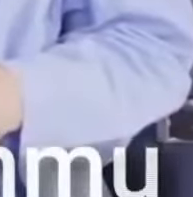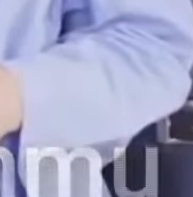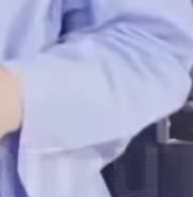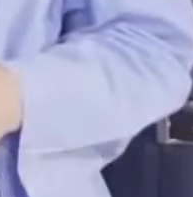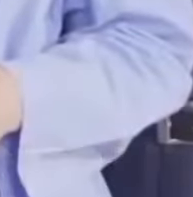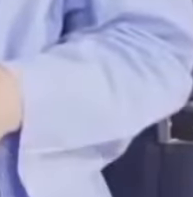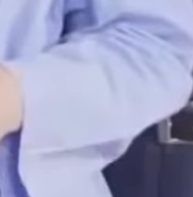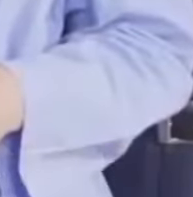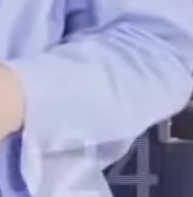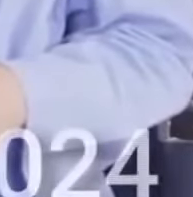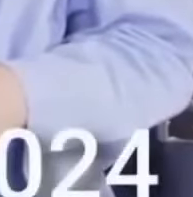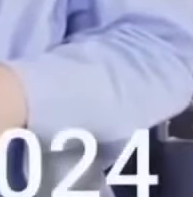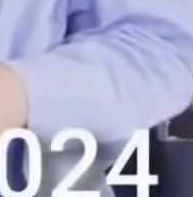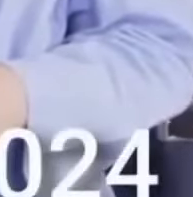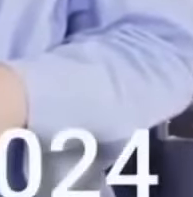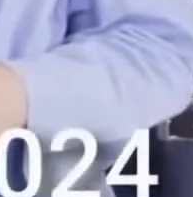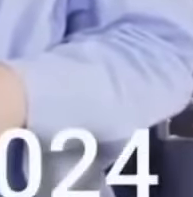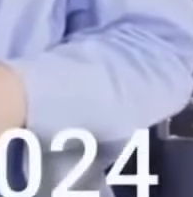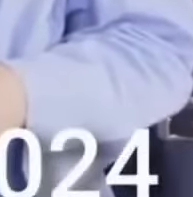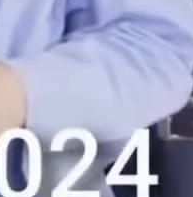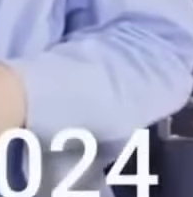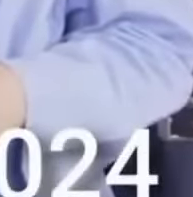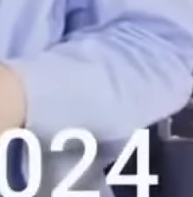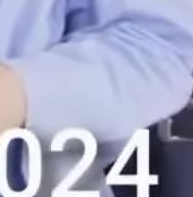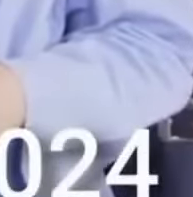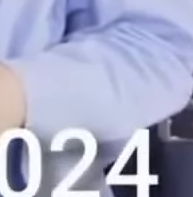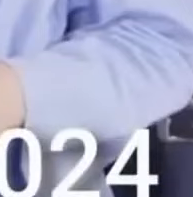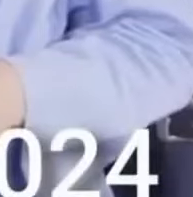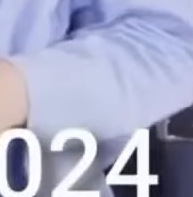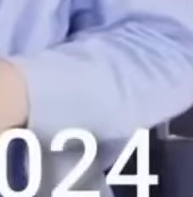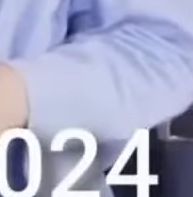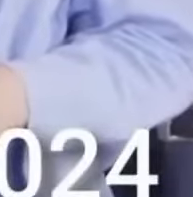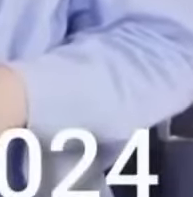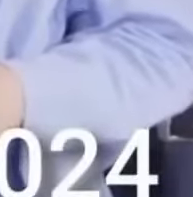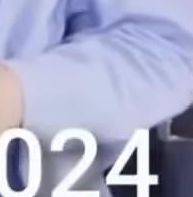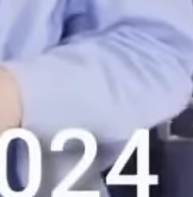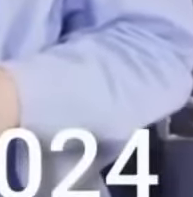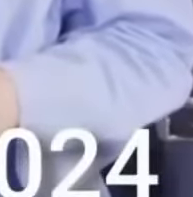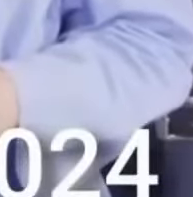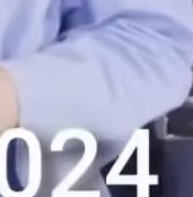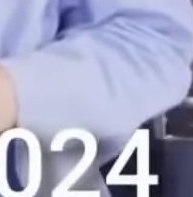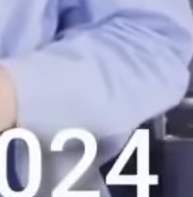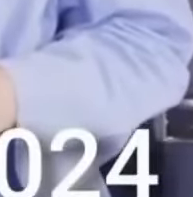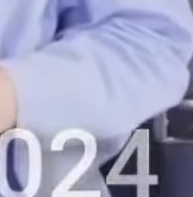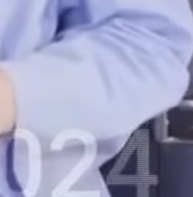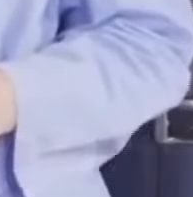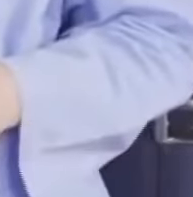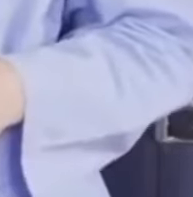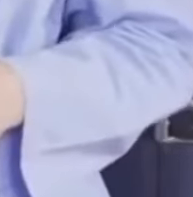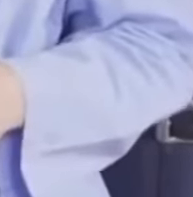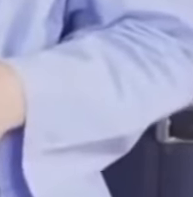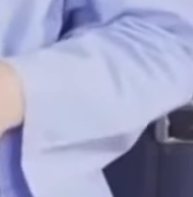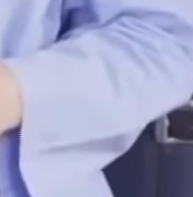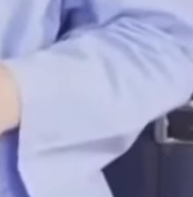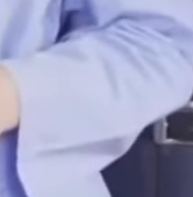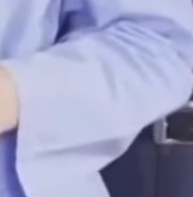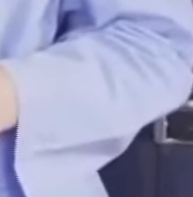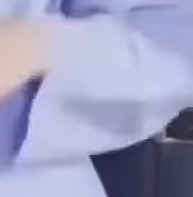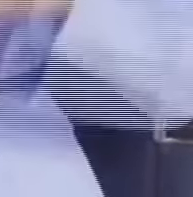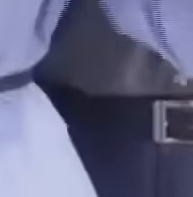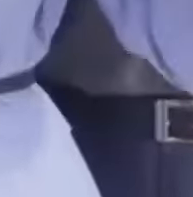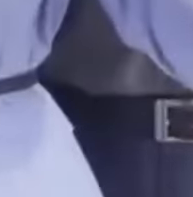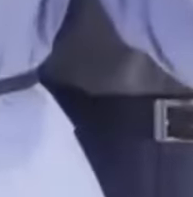bisa membawa perubahan. Pilkada Serentak 2024, saatnya kita semua bersuara untuk